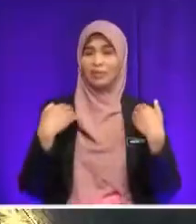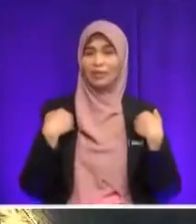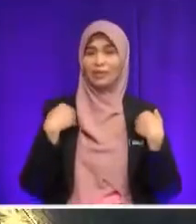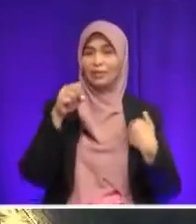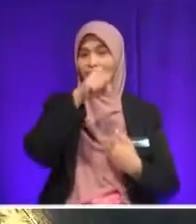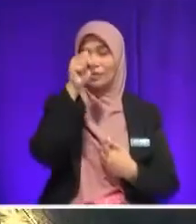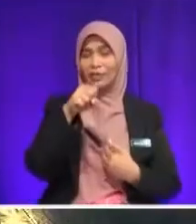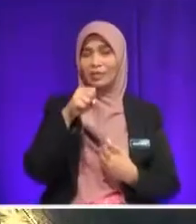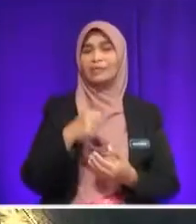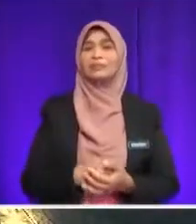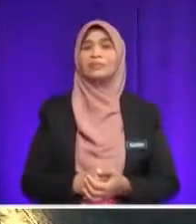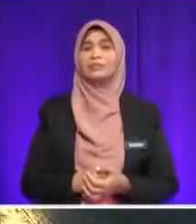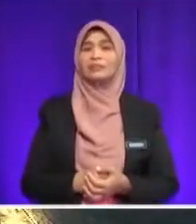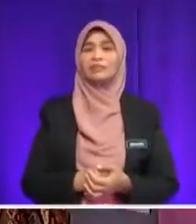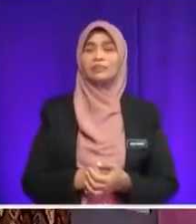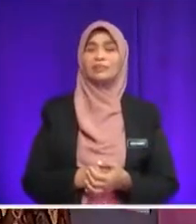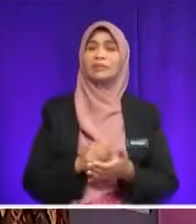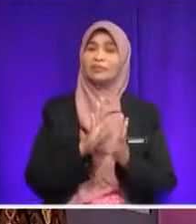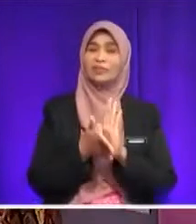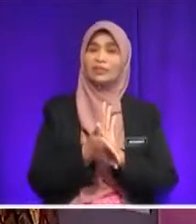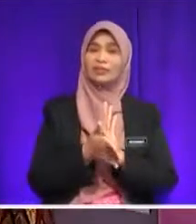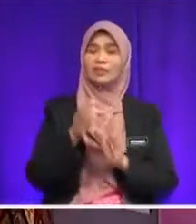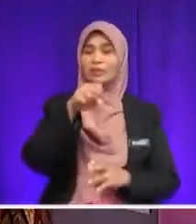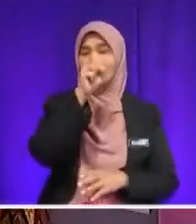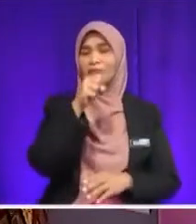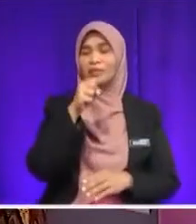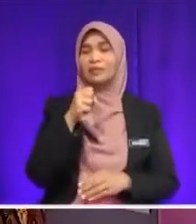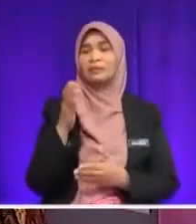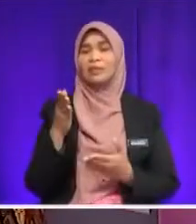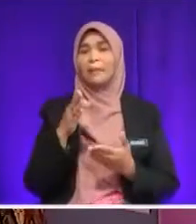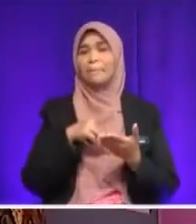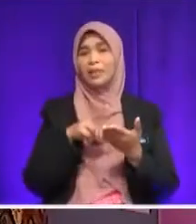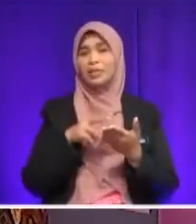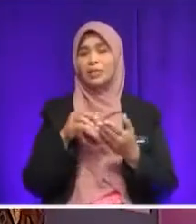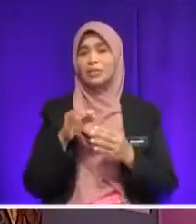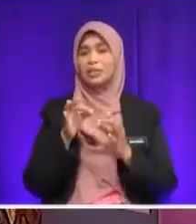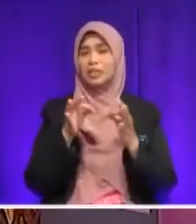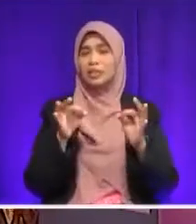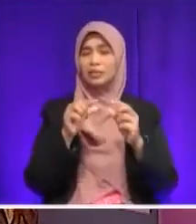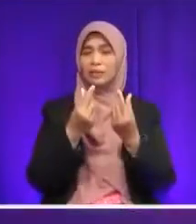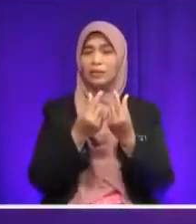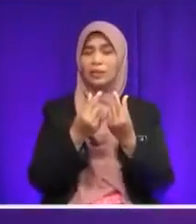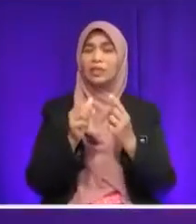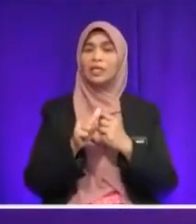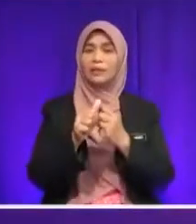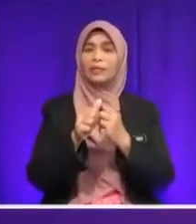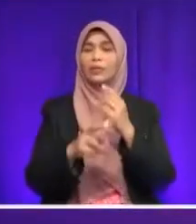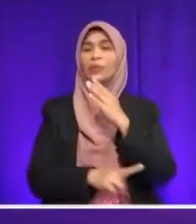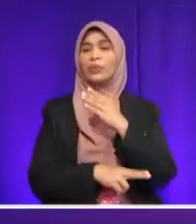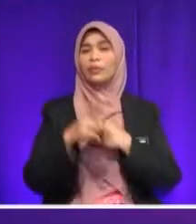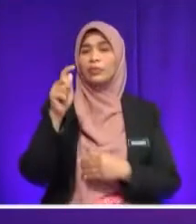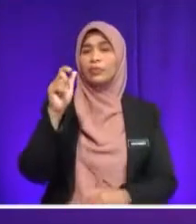Oke jadi soal dan dia sila baca potongan ayat Quran berikut mengikut hukum tajwid